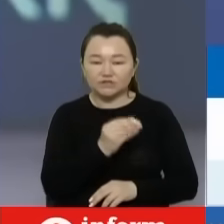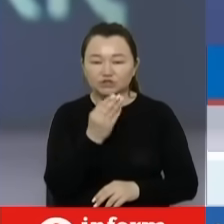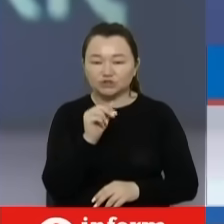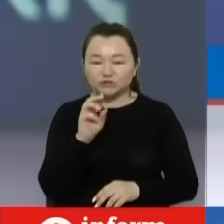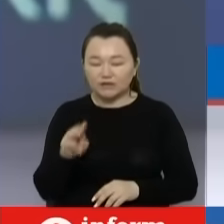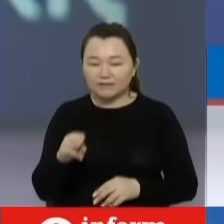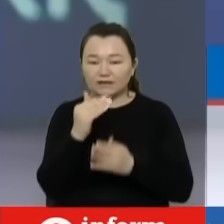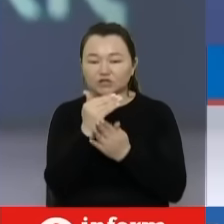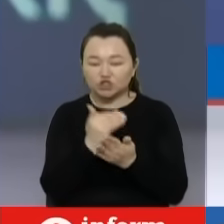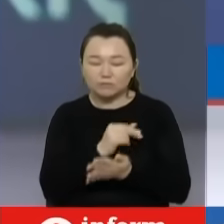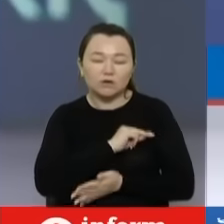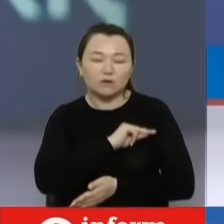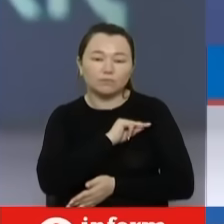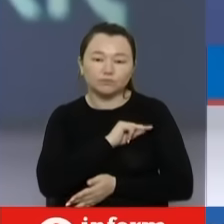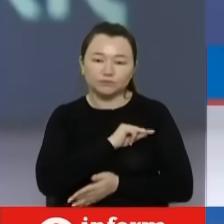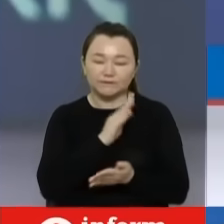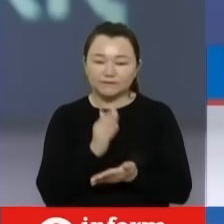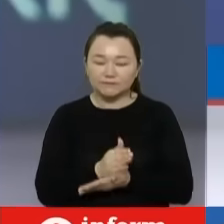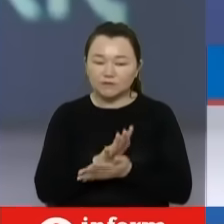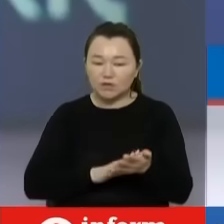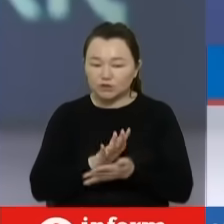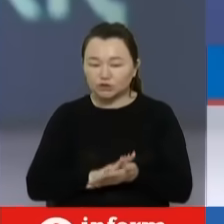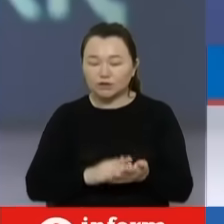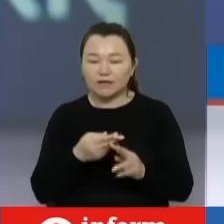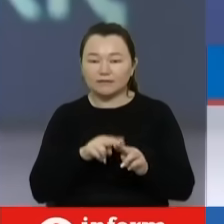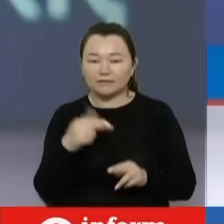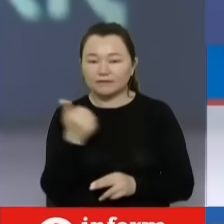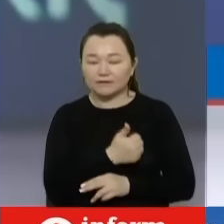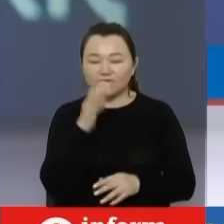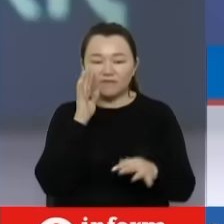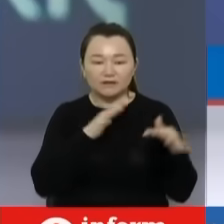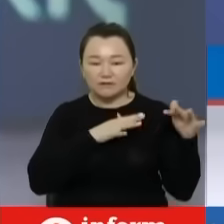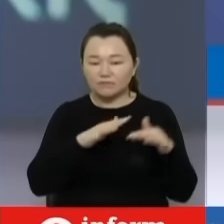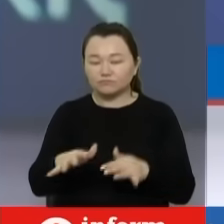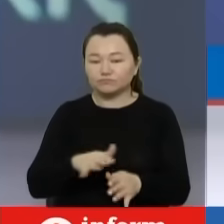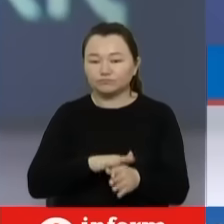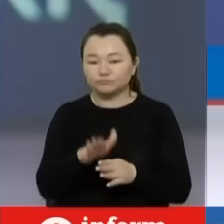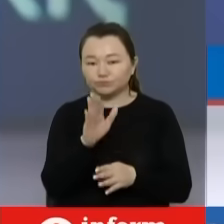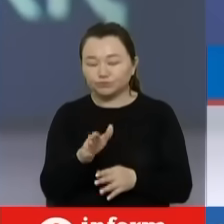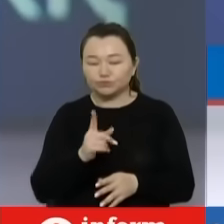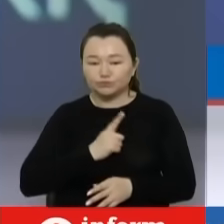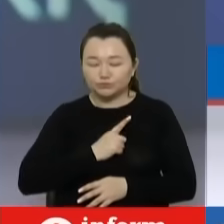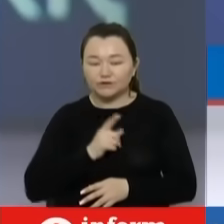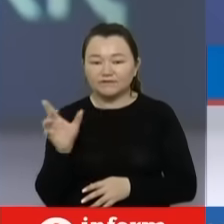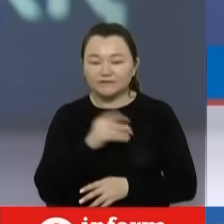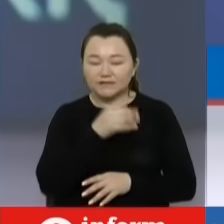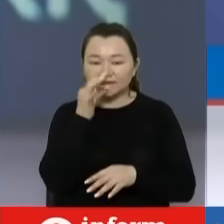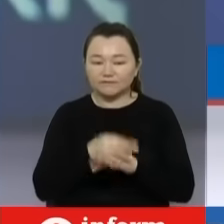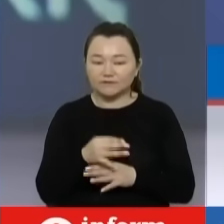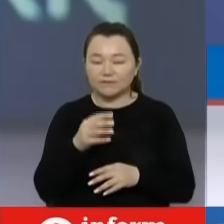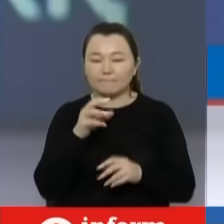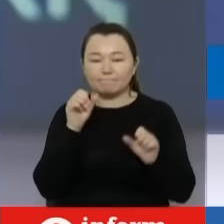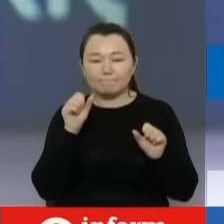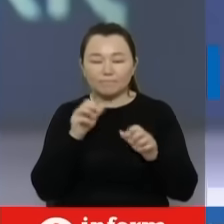штаттық режимде жұмыс істеп жатыр. Осы аптада мұнда су тасқыны болады деп күтілуде. Барлық жауапты қызметтер